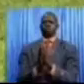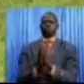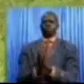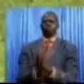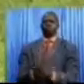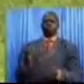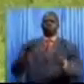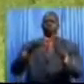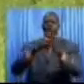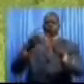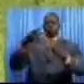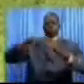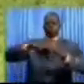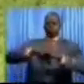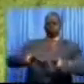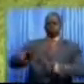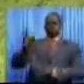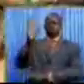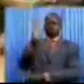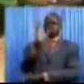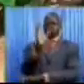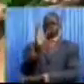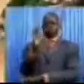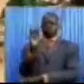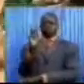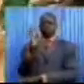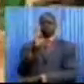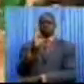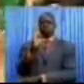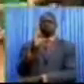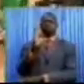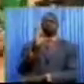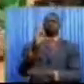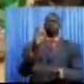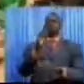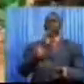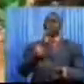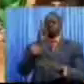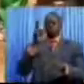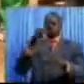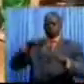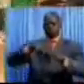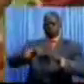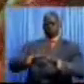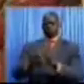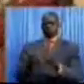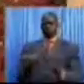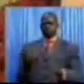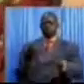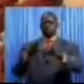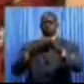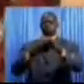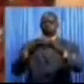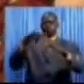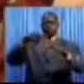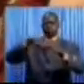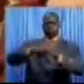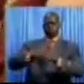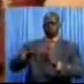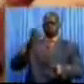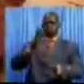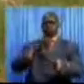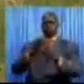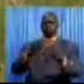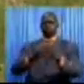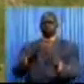1000 plants de caïcédra, de détarium, de baobab et de moringa ont été mis en terre à l'occasion du reboisement édition